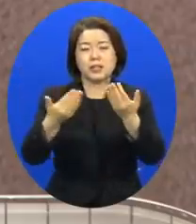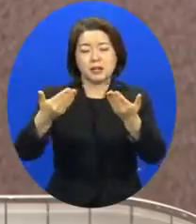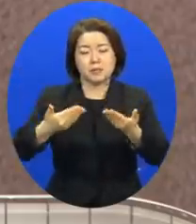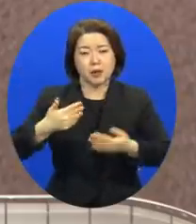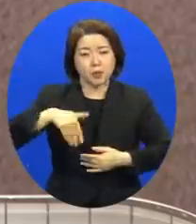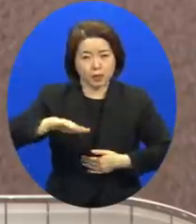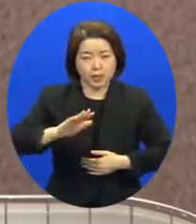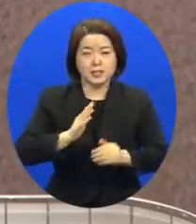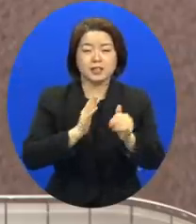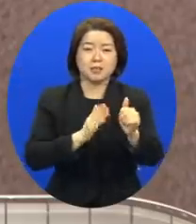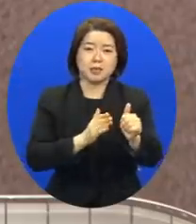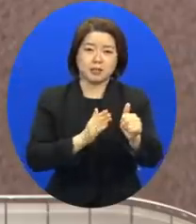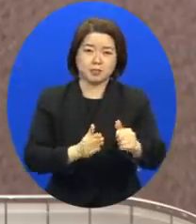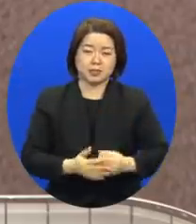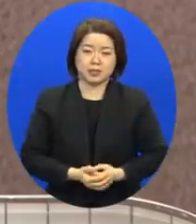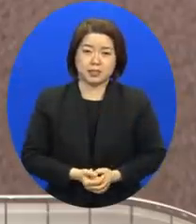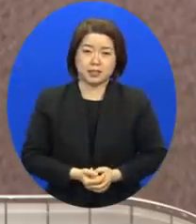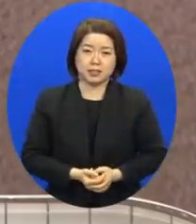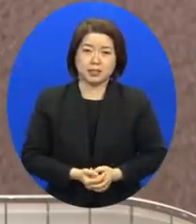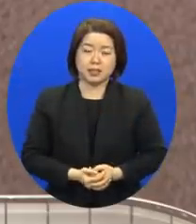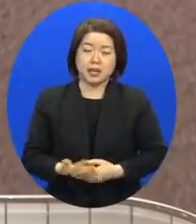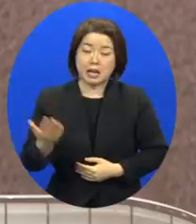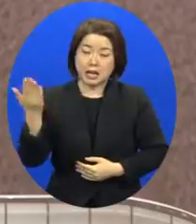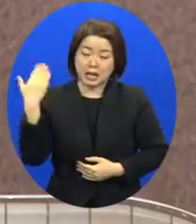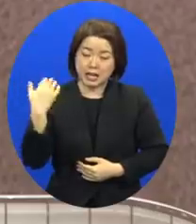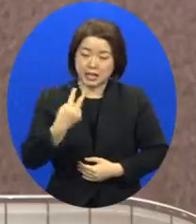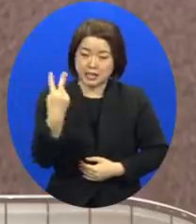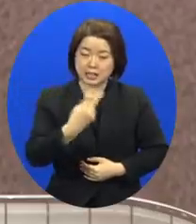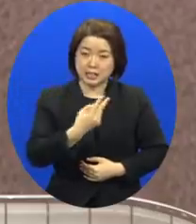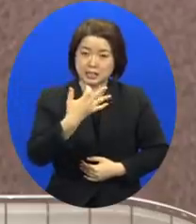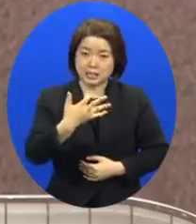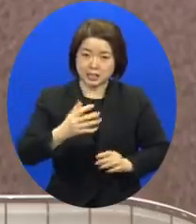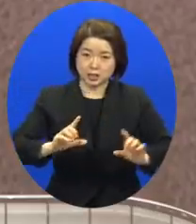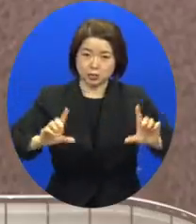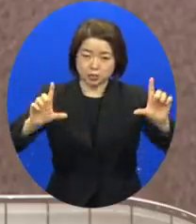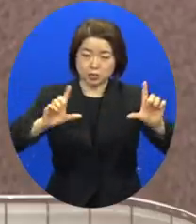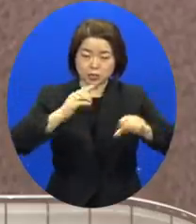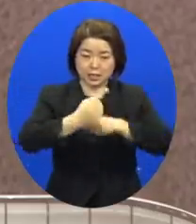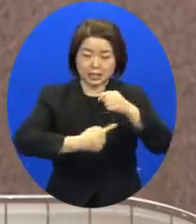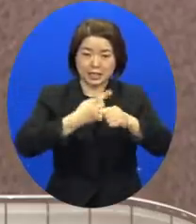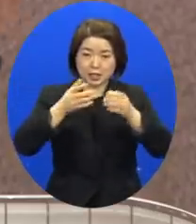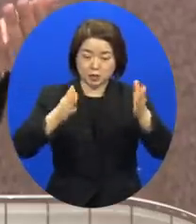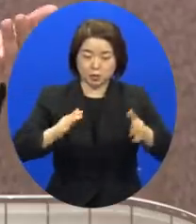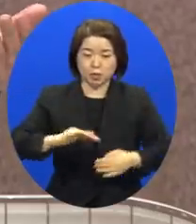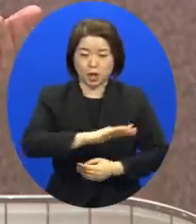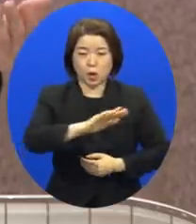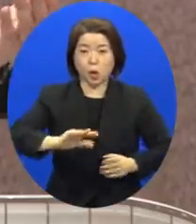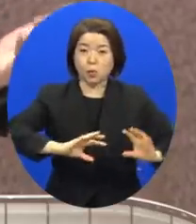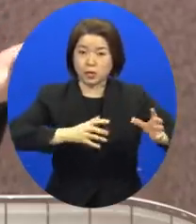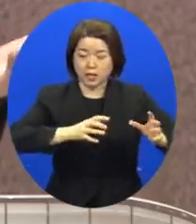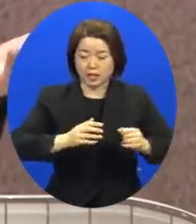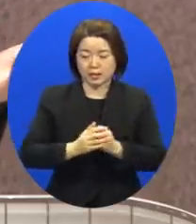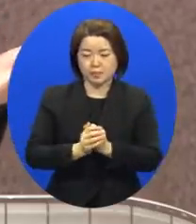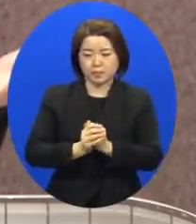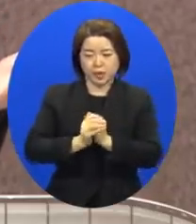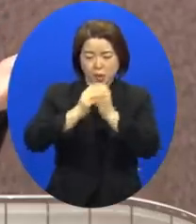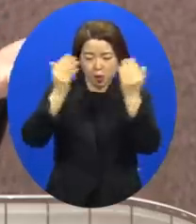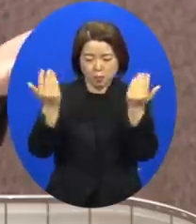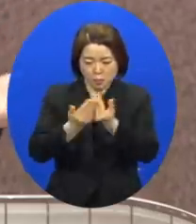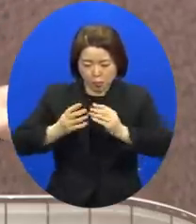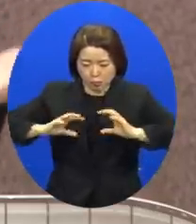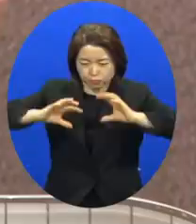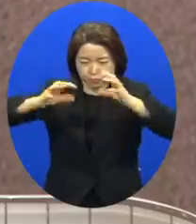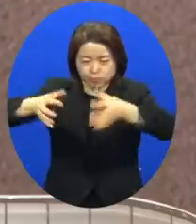바랍니다 지난 2019년 한해동안 우리나라 세계 모든 곳곳에